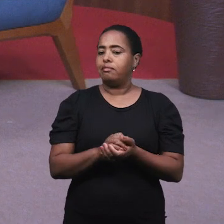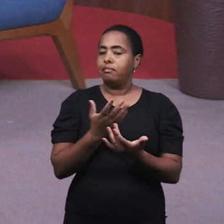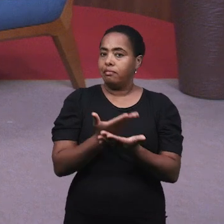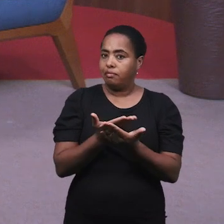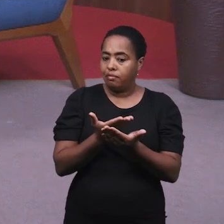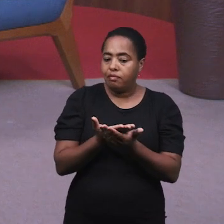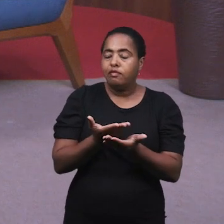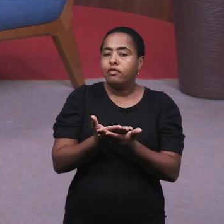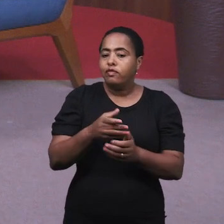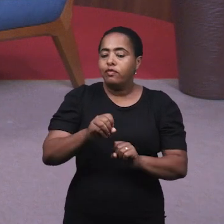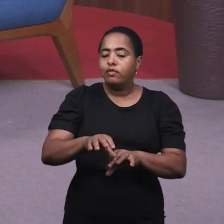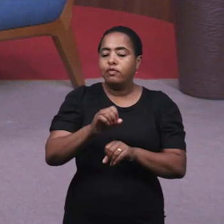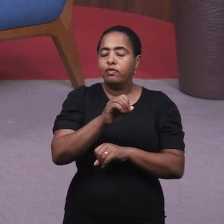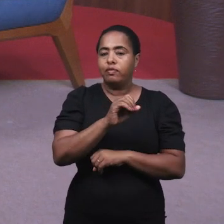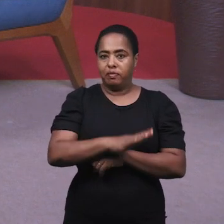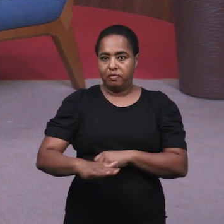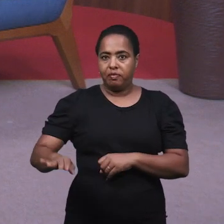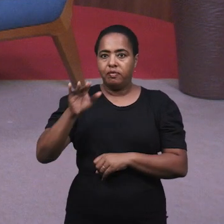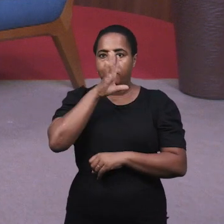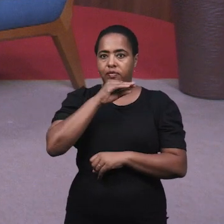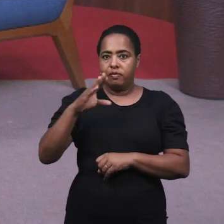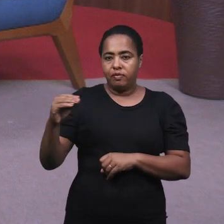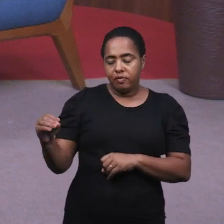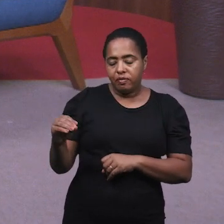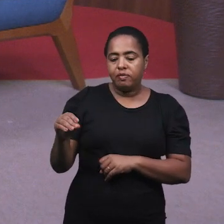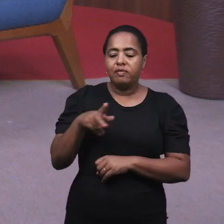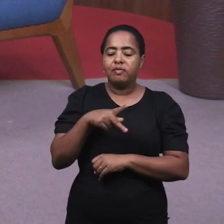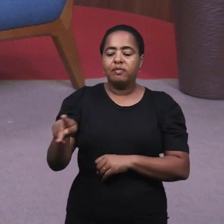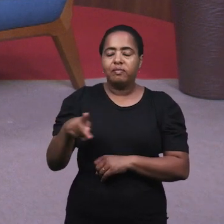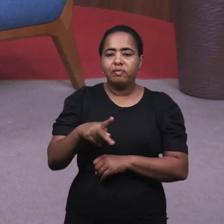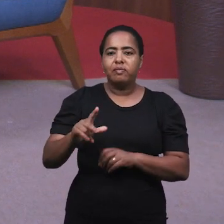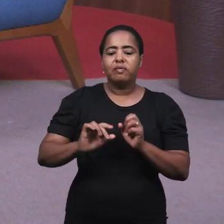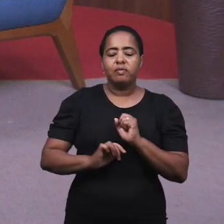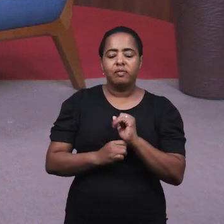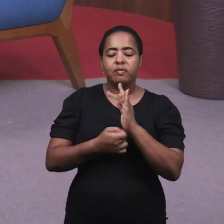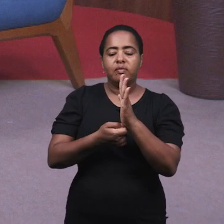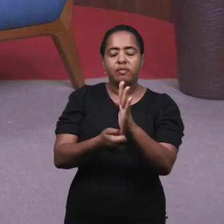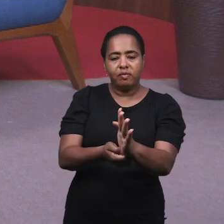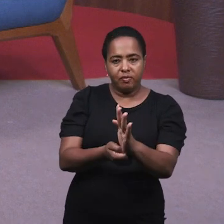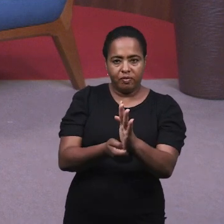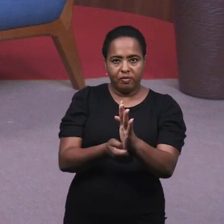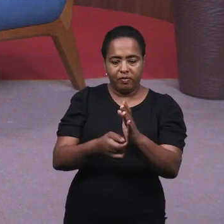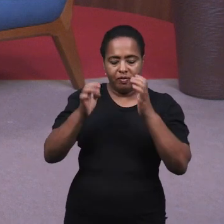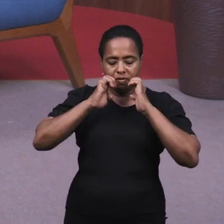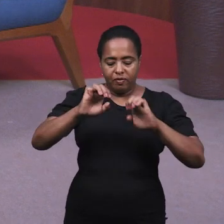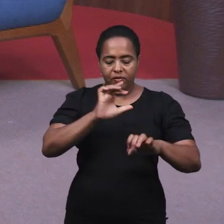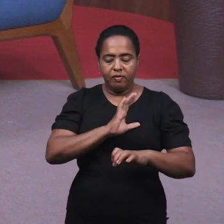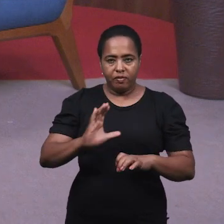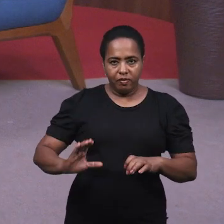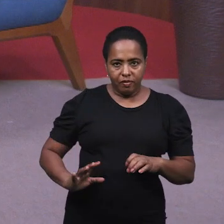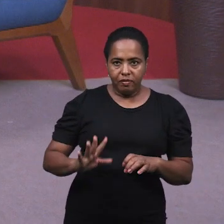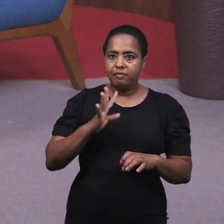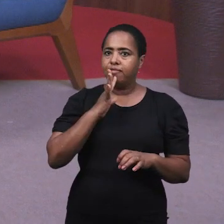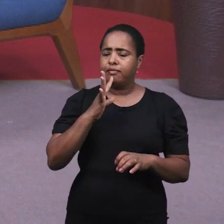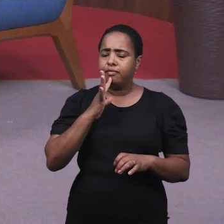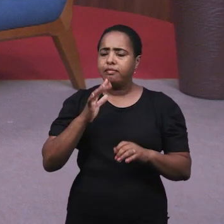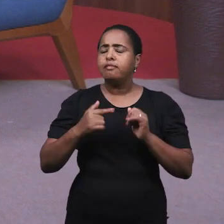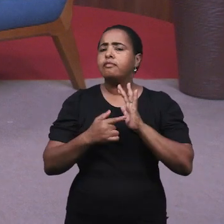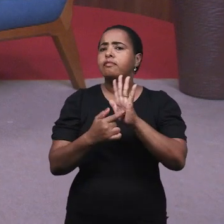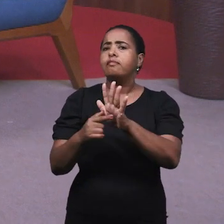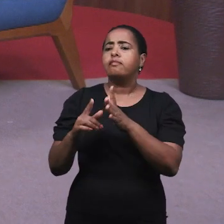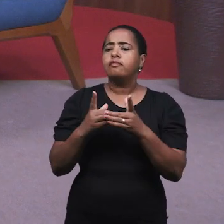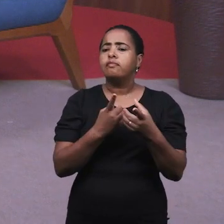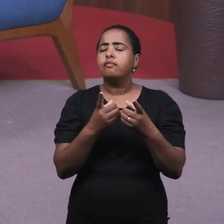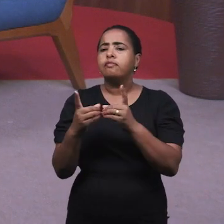ta parole est la sémence. Et dans l'étude pour les enfants intermédiaires et adolescents, le professeur Fatima Malafazi, dans la thématique nous connaissons le mystère de l'évangile de